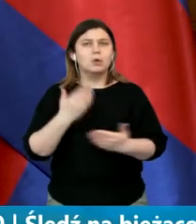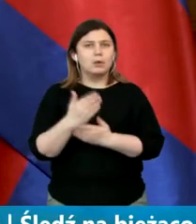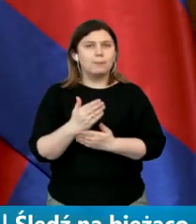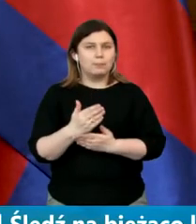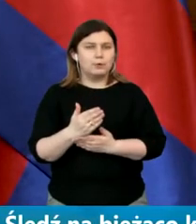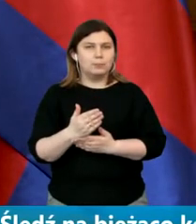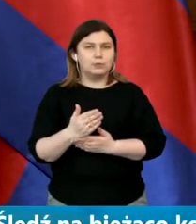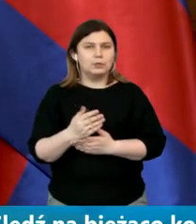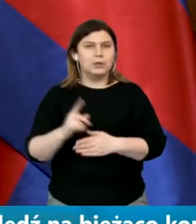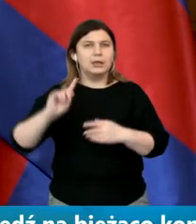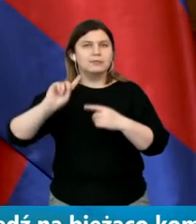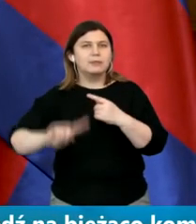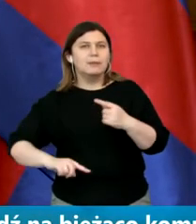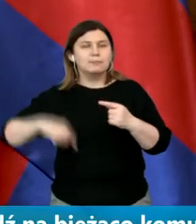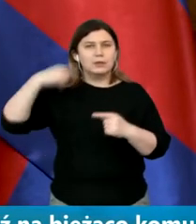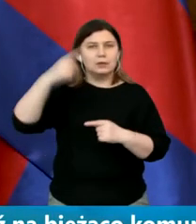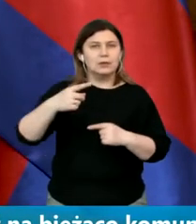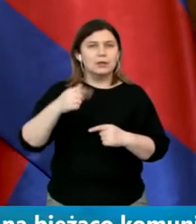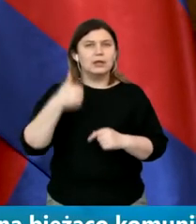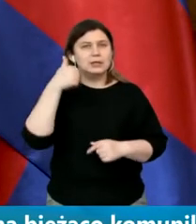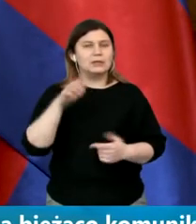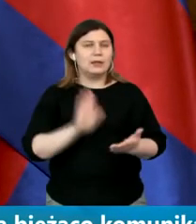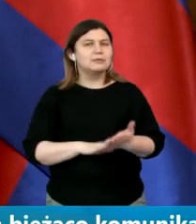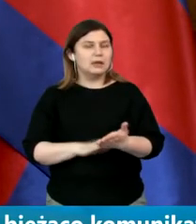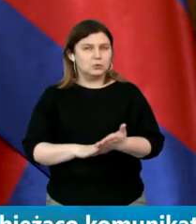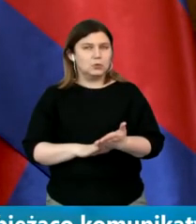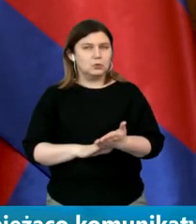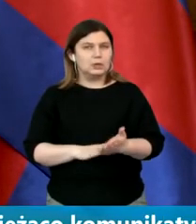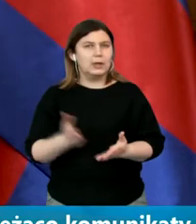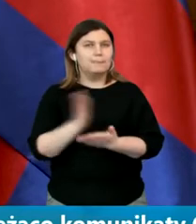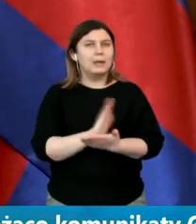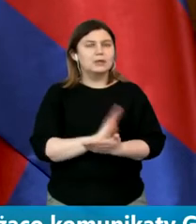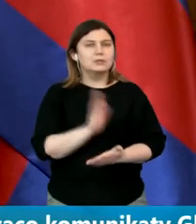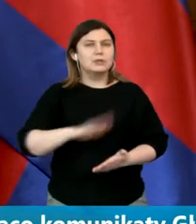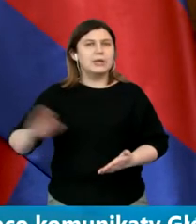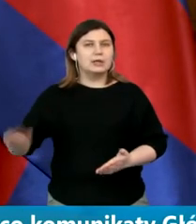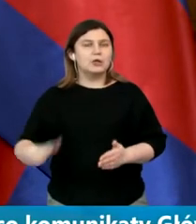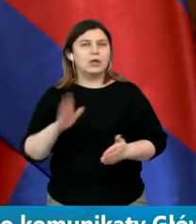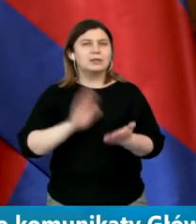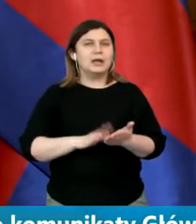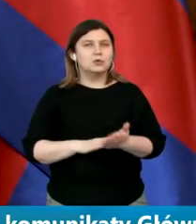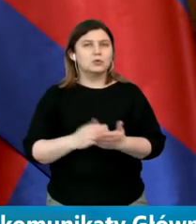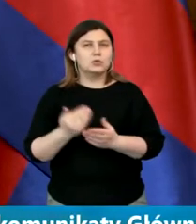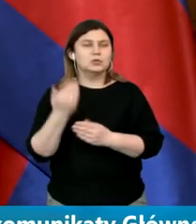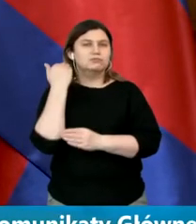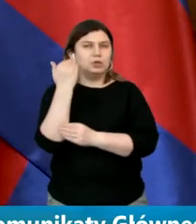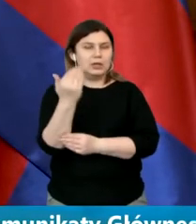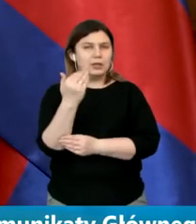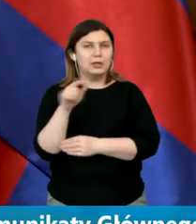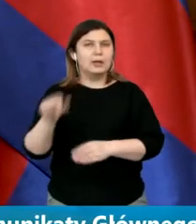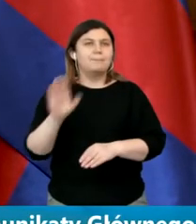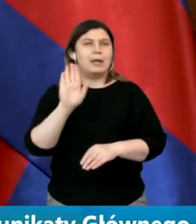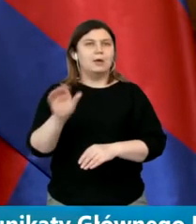przyszłej edycji jedna z nagród, międzynarodowych nagród żeglarskich przyznawanych w Szczecinie, nosiła imię